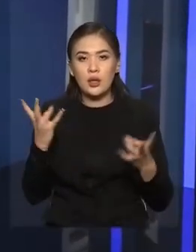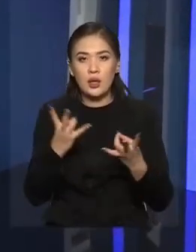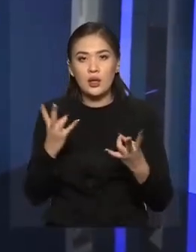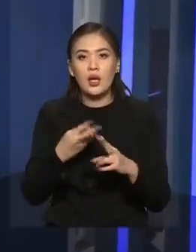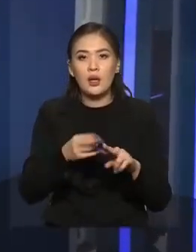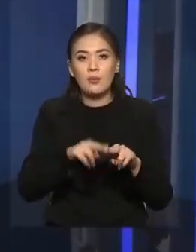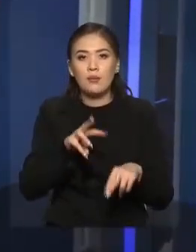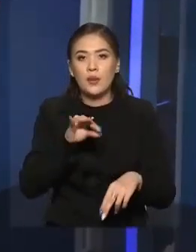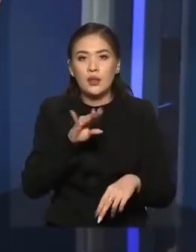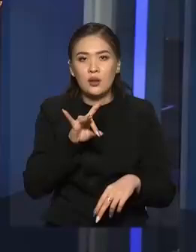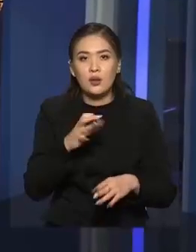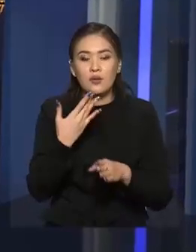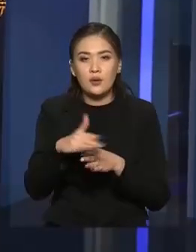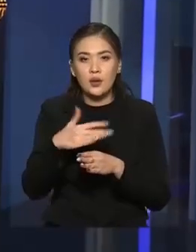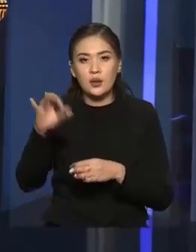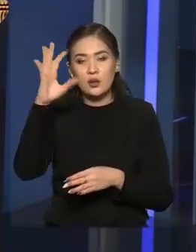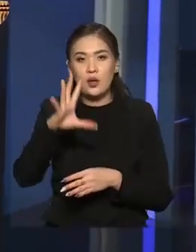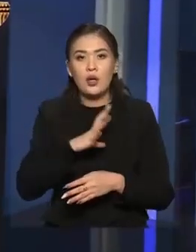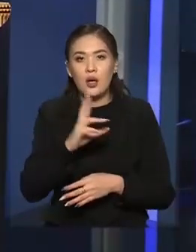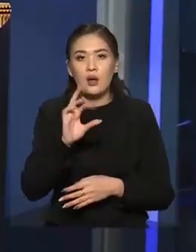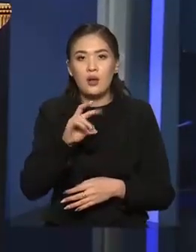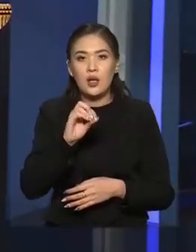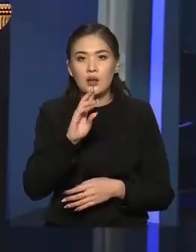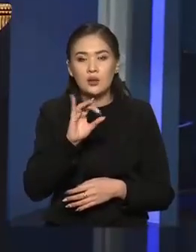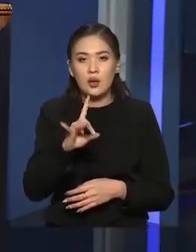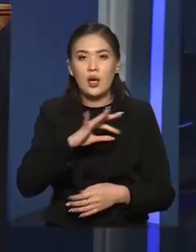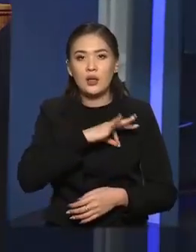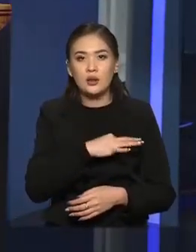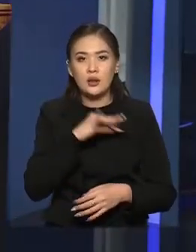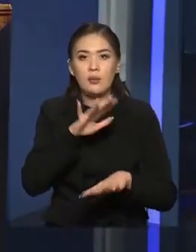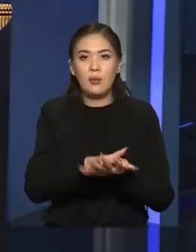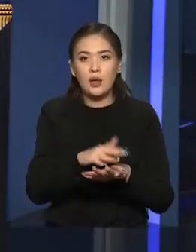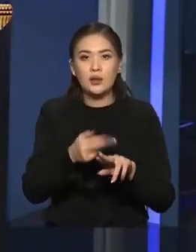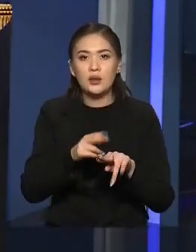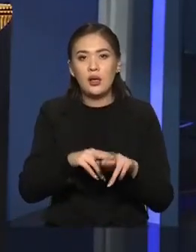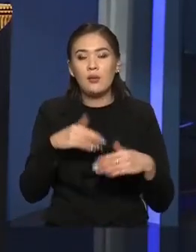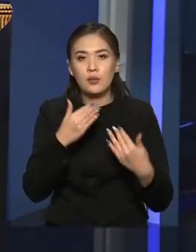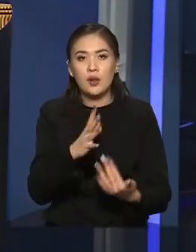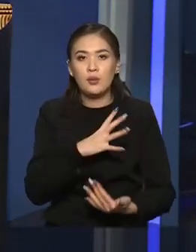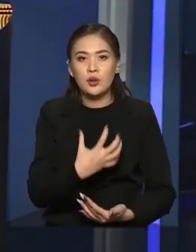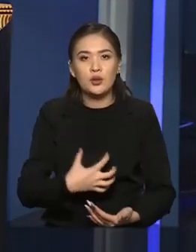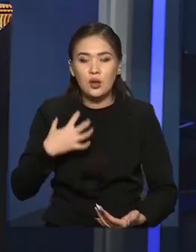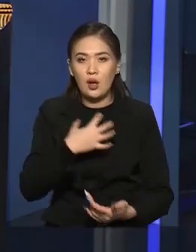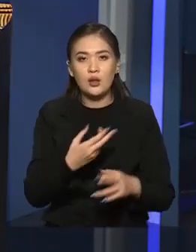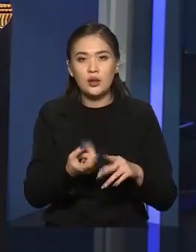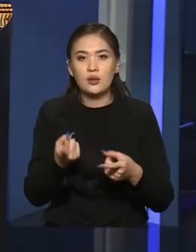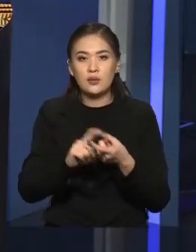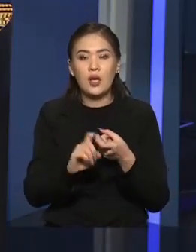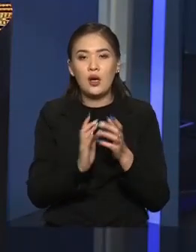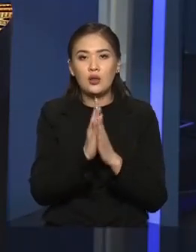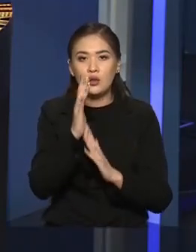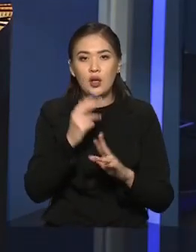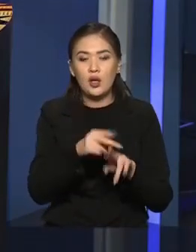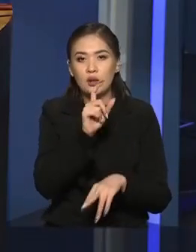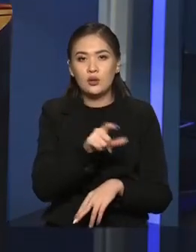к микрофинансовым организациям, коллекторским агентствам и банкам. Он выразил серьезную озабоченность в связи с ростом числа